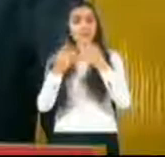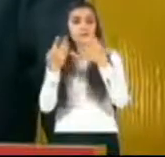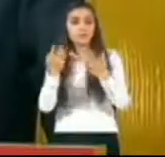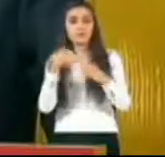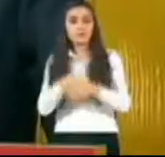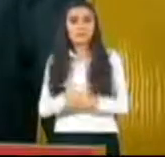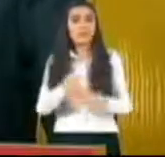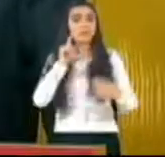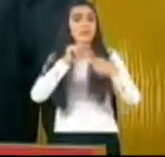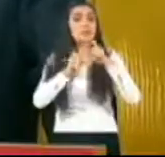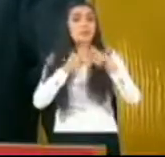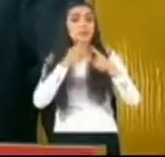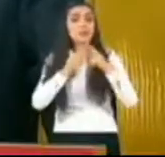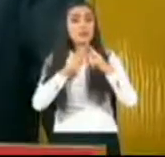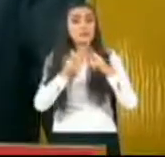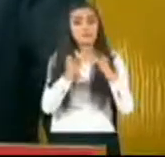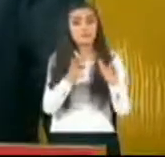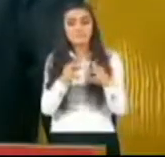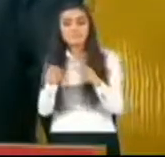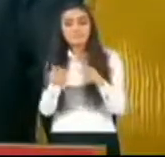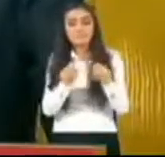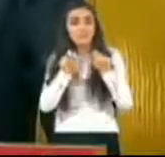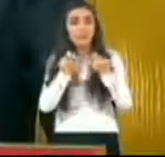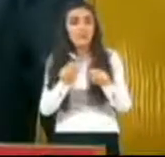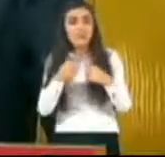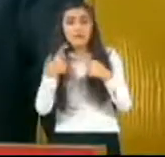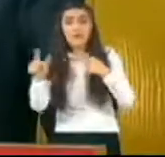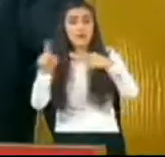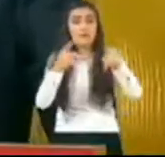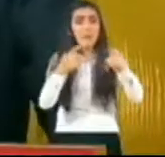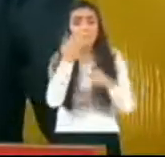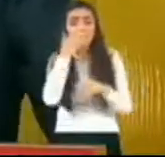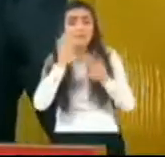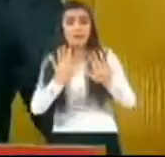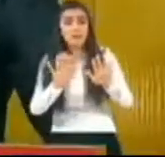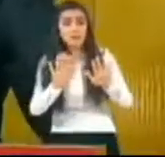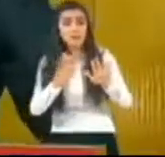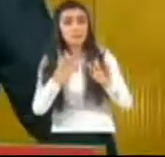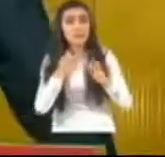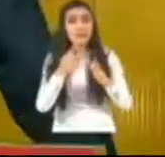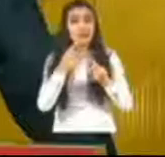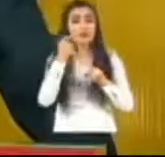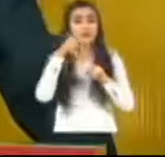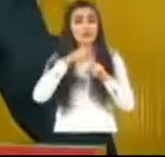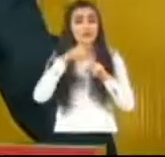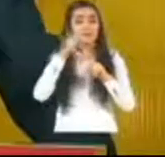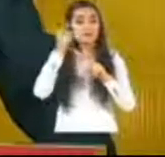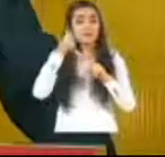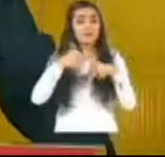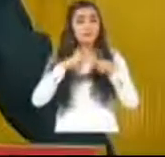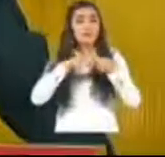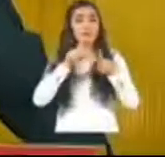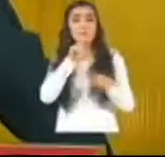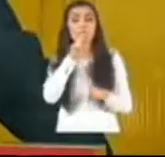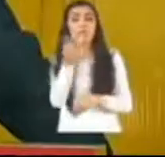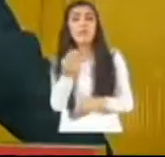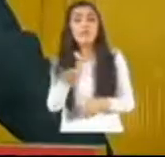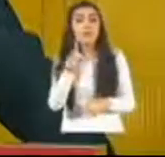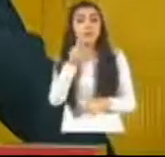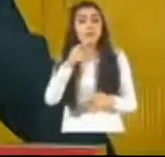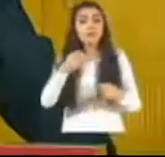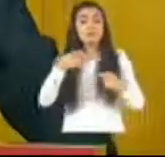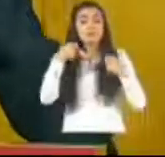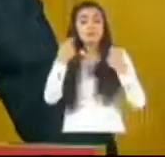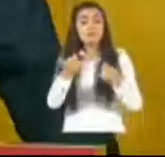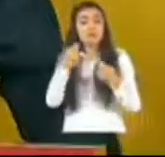Partisi siyasetteki kıpırdamaların farklı beklenti ve ittifak arayışlarının sonu olmayan bir